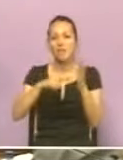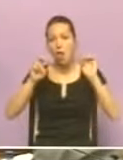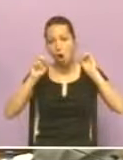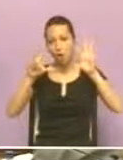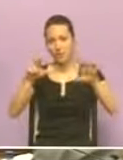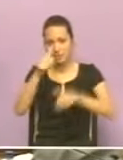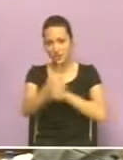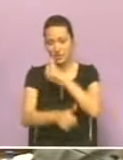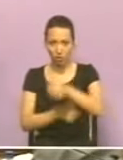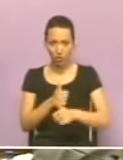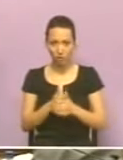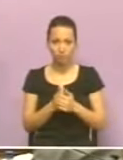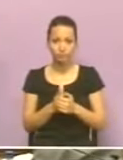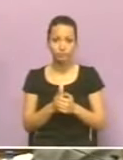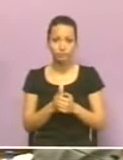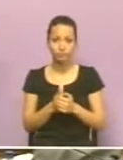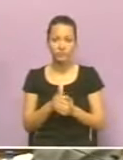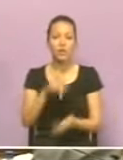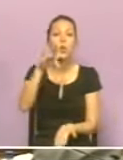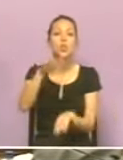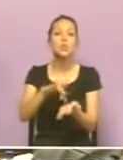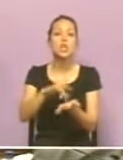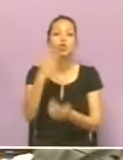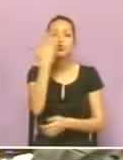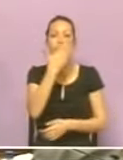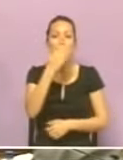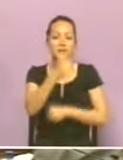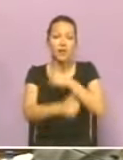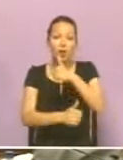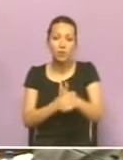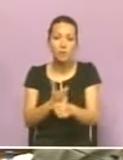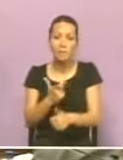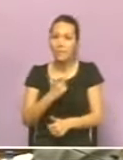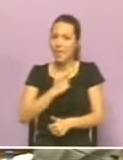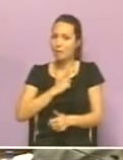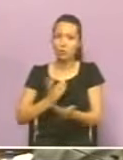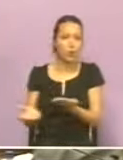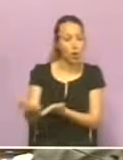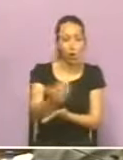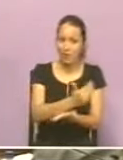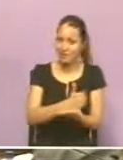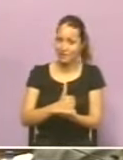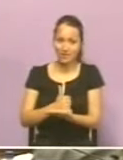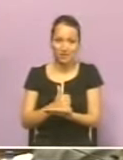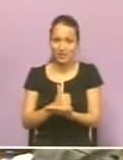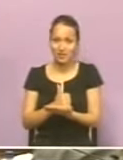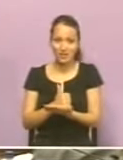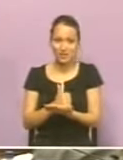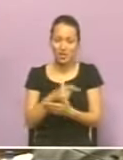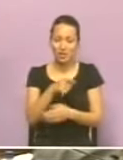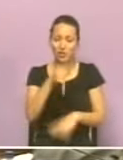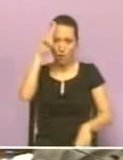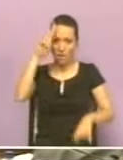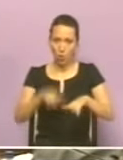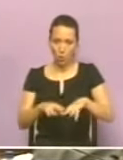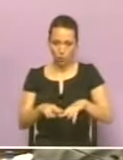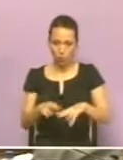na usred školske godine ne možemo primenjivati fizički ovakvu odluku.